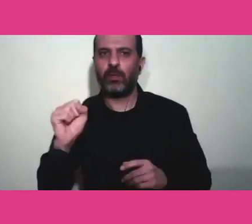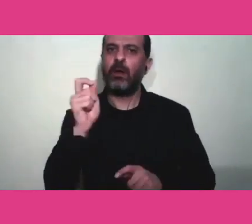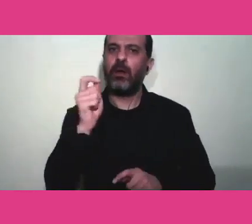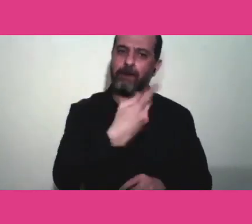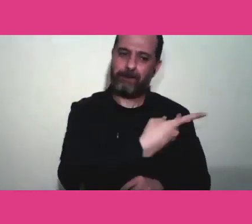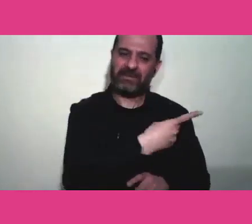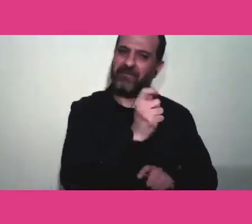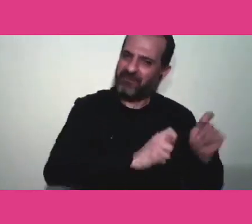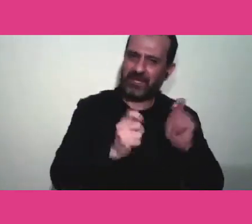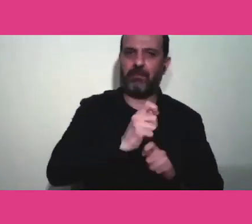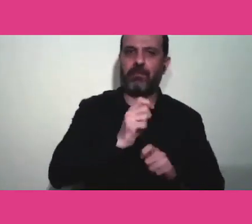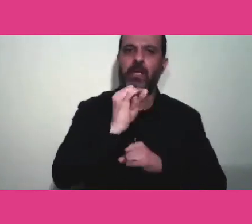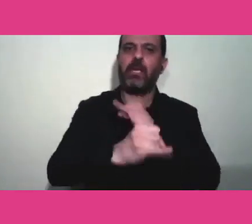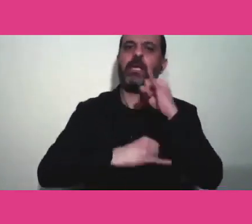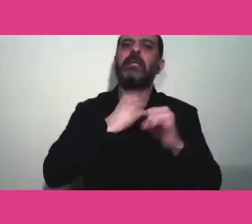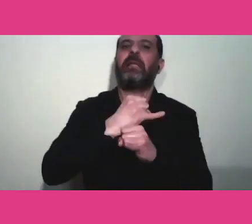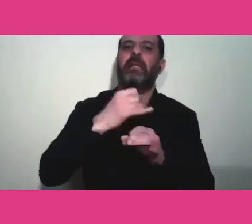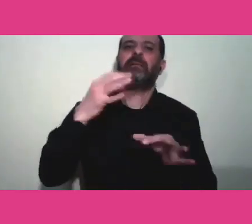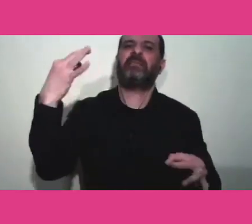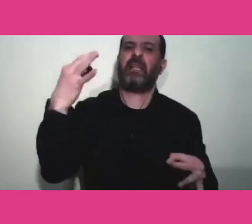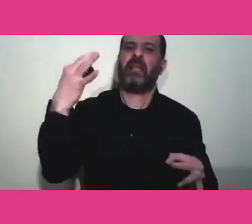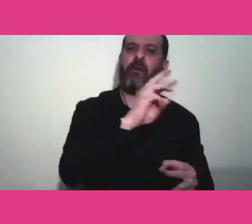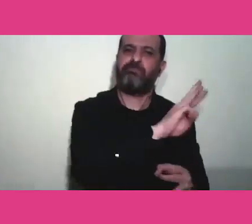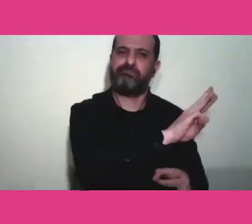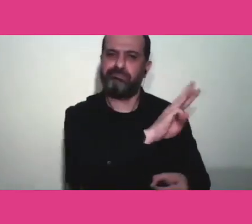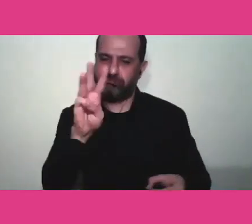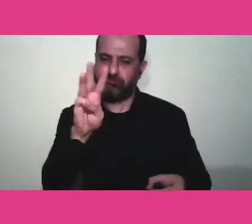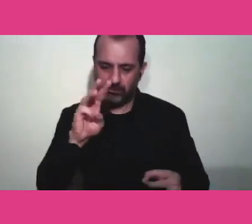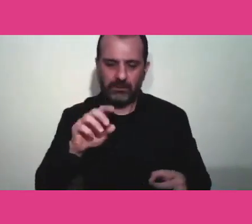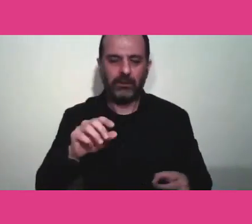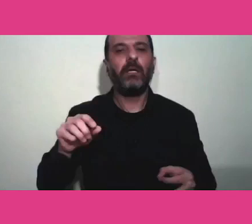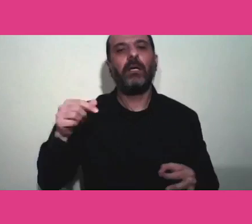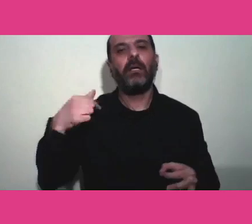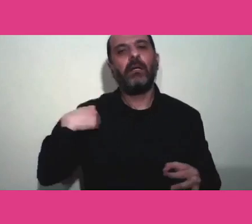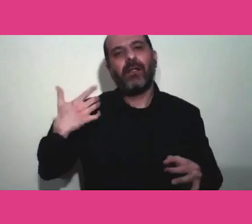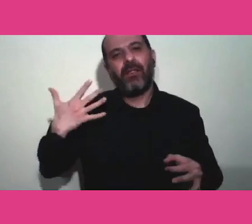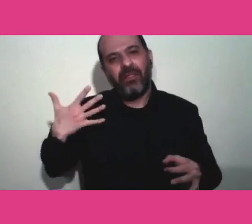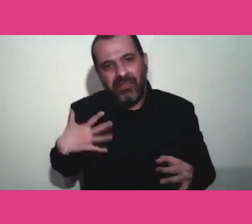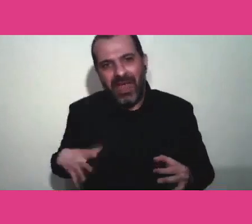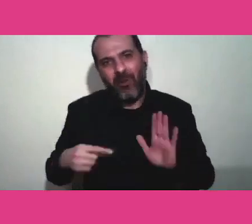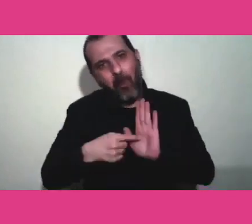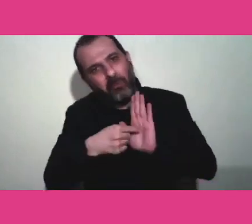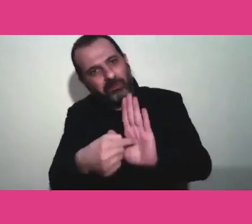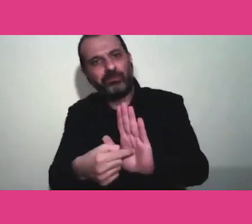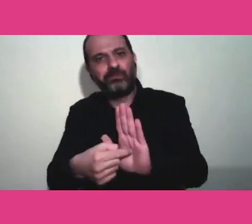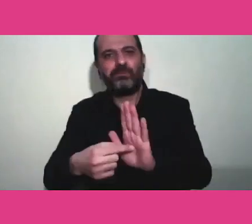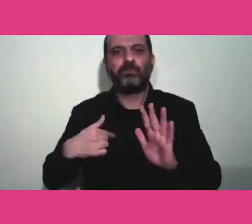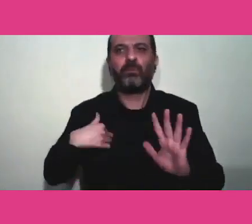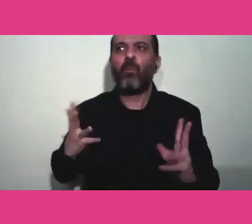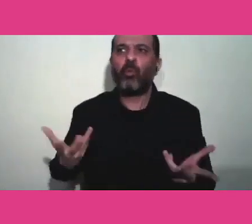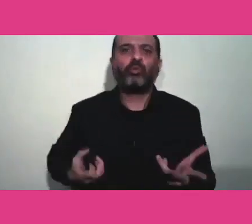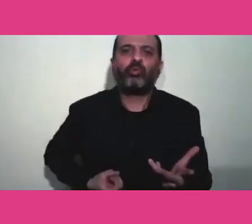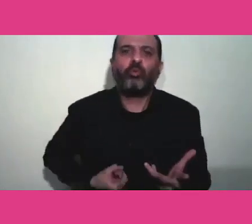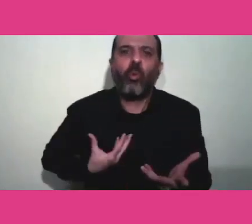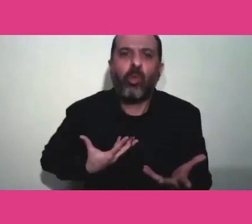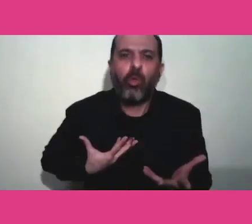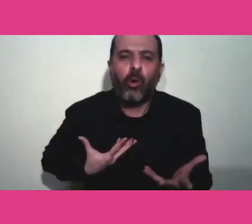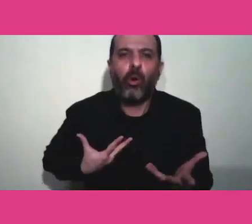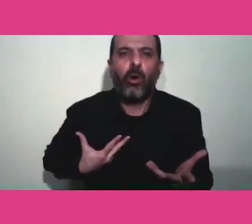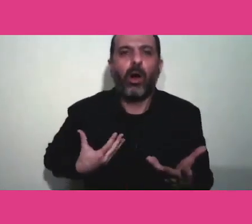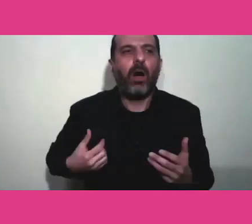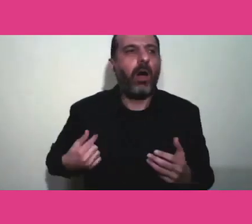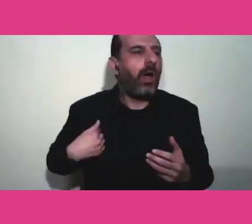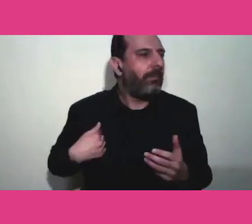να μπορεί και ο κόσμος να μάθει αυτό που νιώθουμε, αυτό που ισχύει, και ότι είμαστε απλά ένα κομμάτι